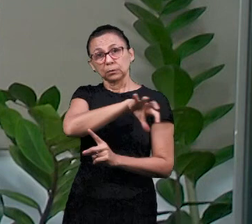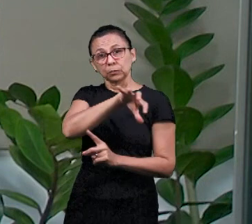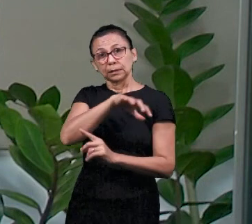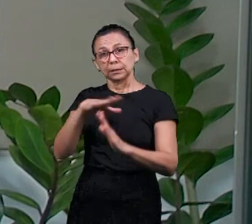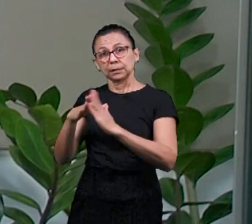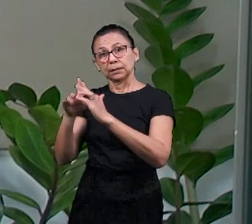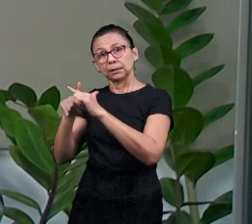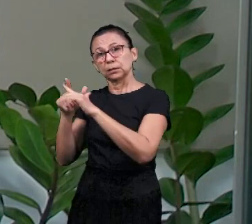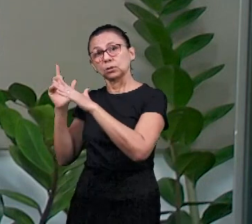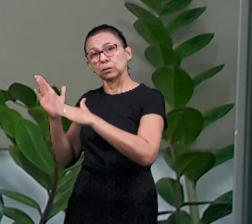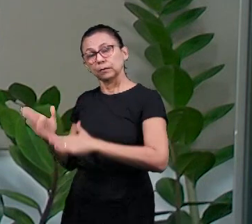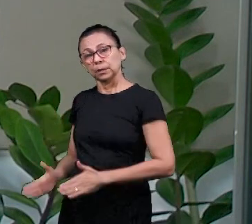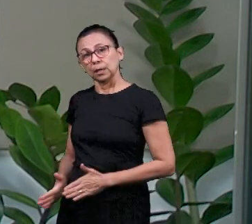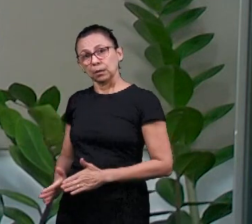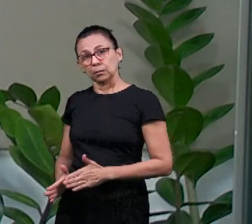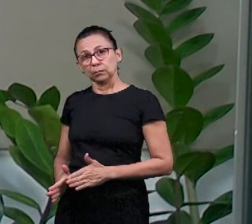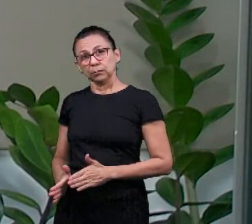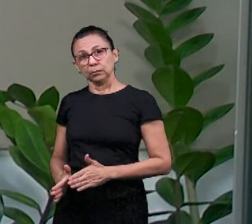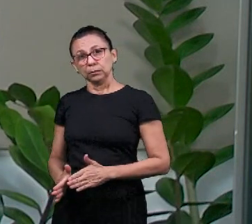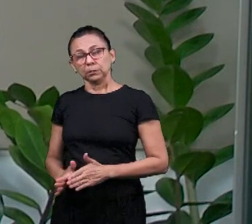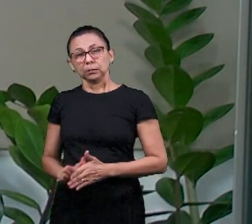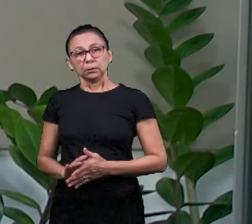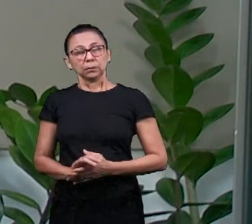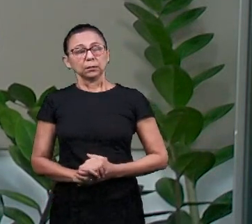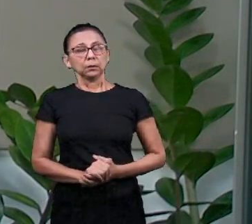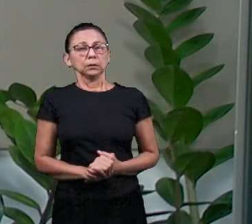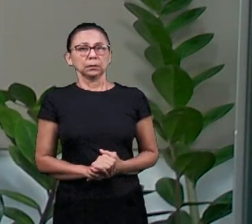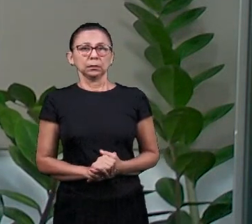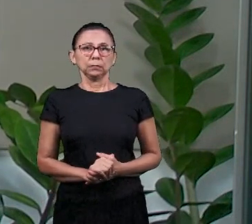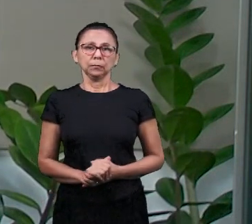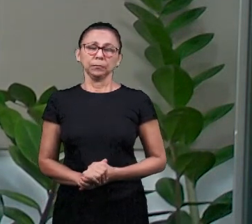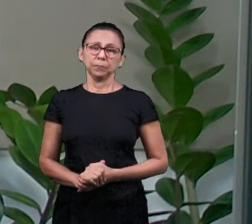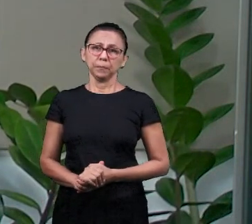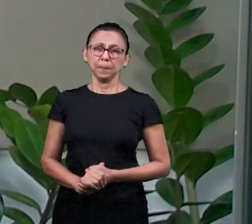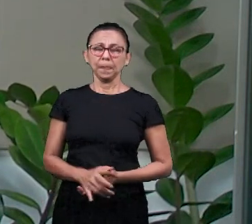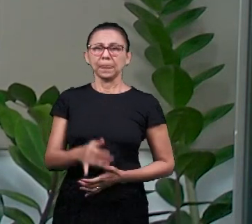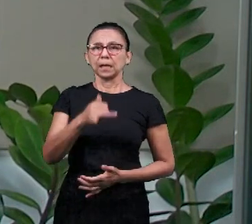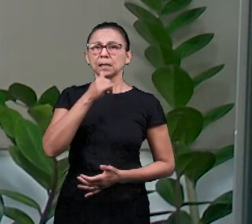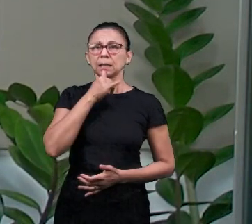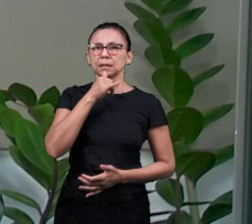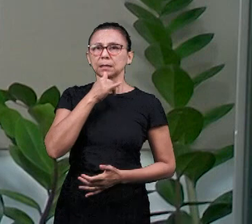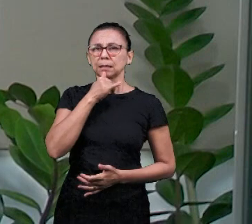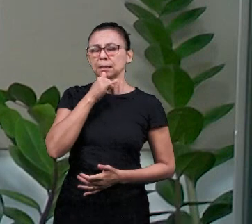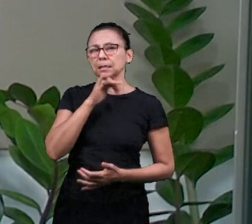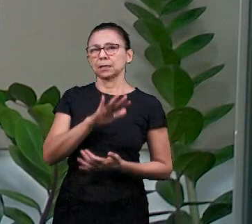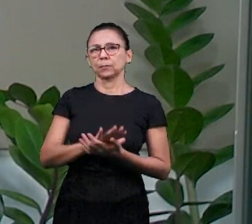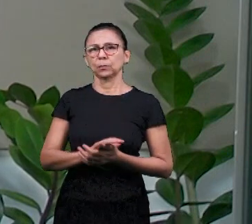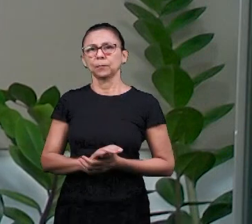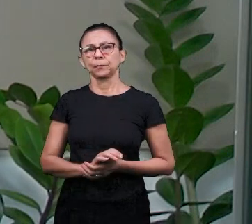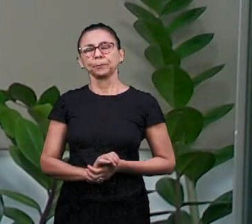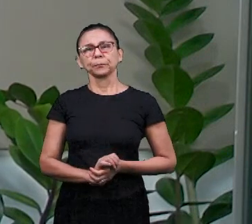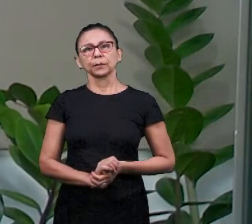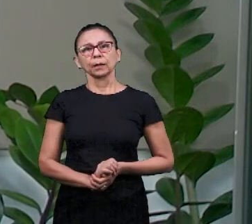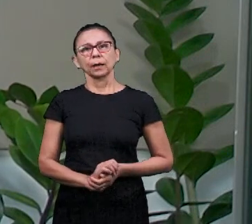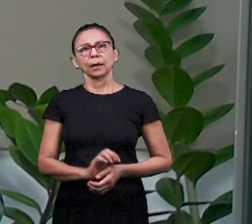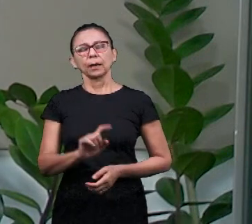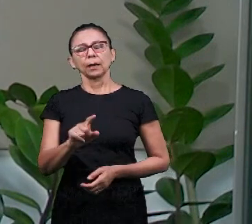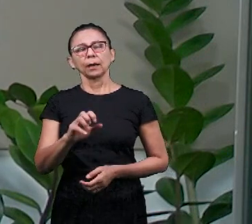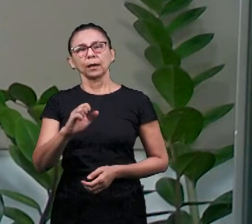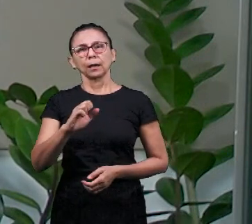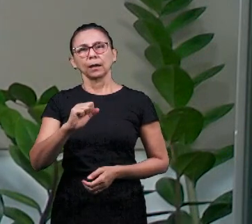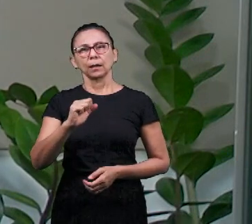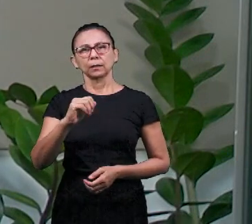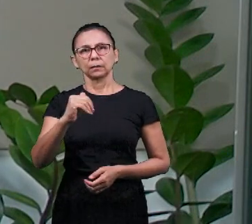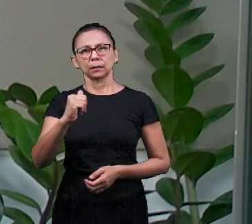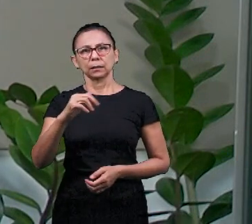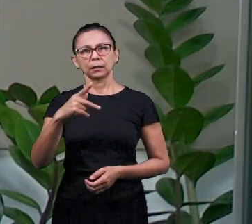une désertion de la vérité. Donc, il dérive, il quitte. Donc, c'est un soldat, on ne veut plus